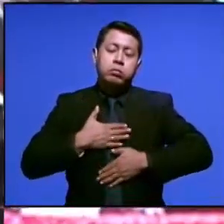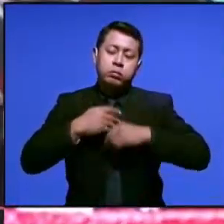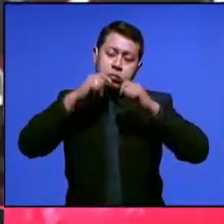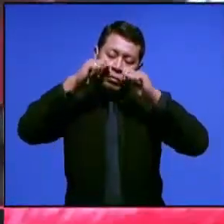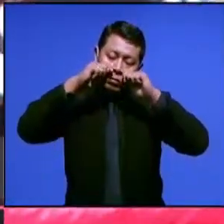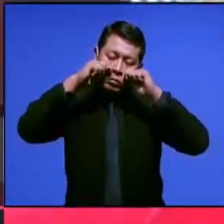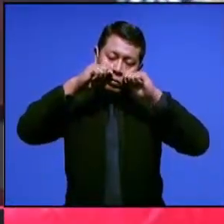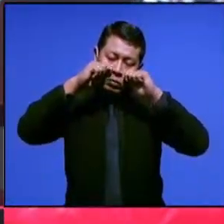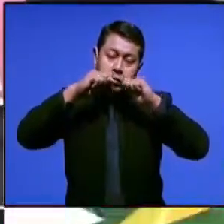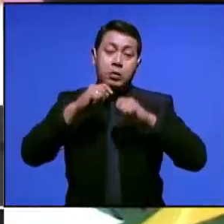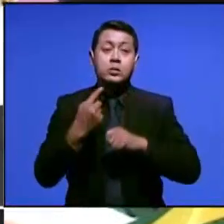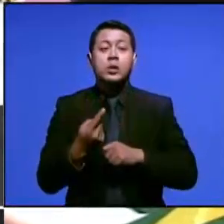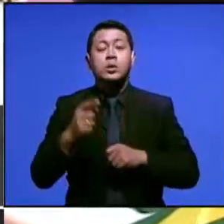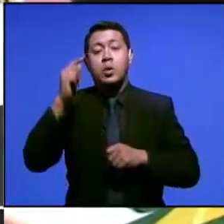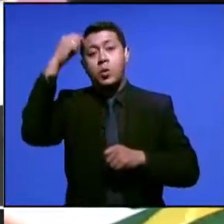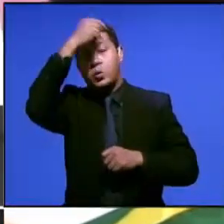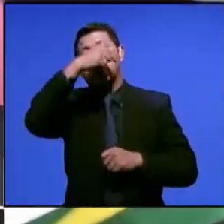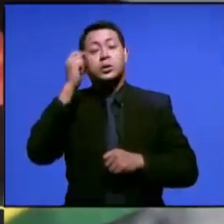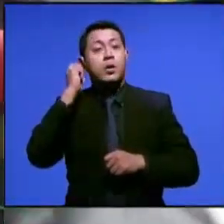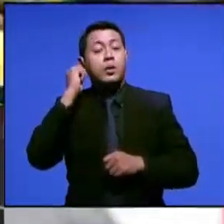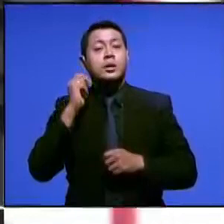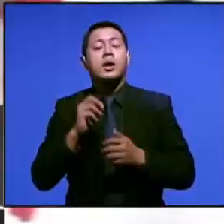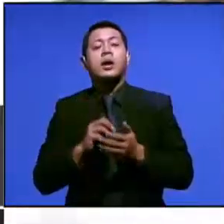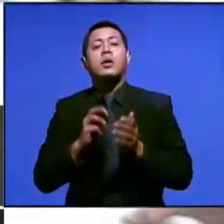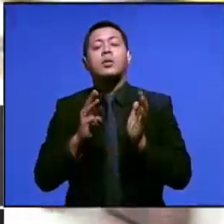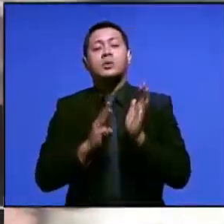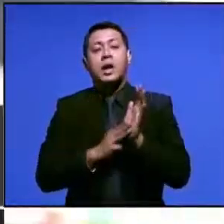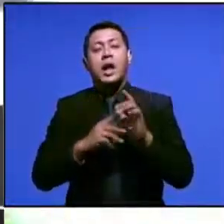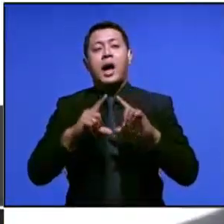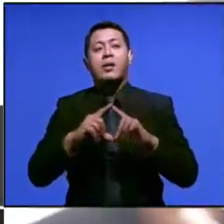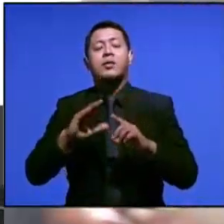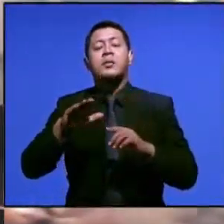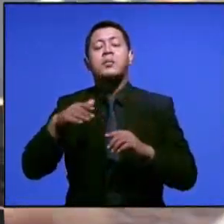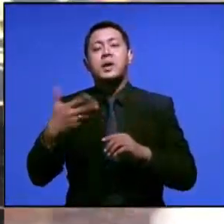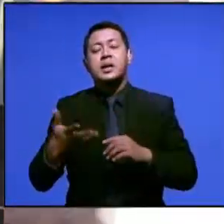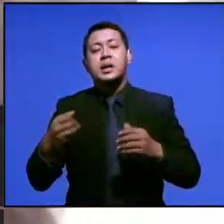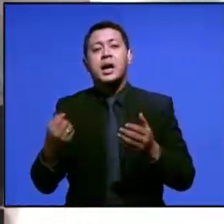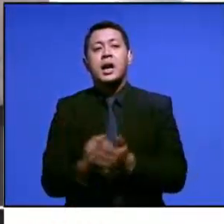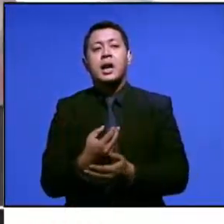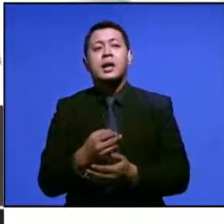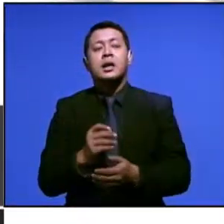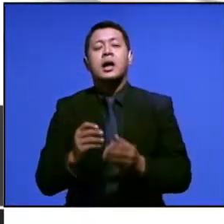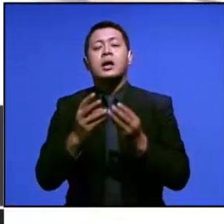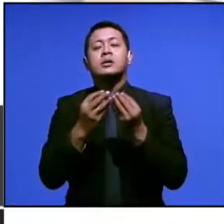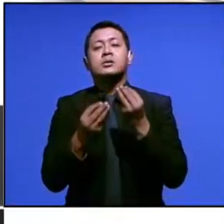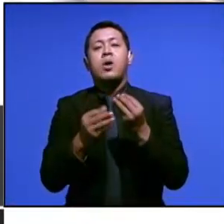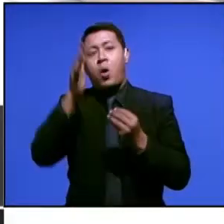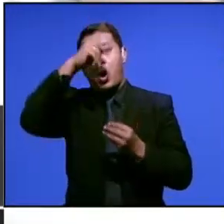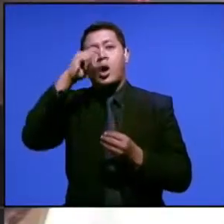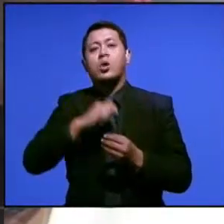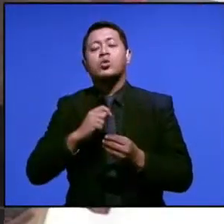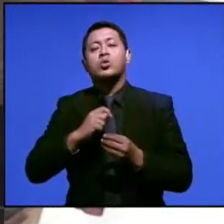duka. Seorang wisudawati, Musdalifah Arif, meninggal dunia sebelum hari wisudanya hingga harus diwakili orang